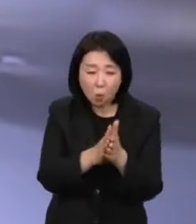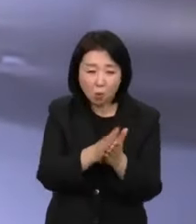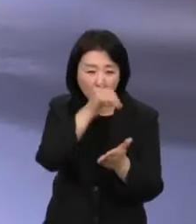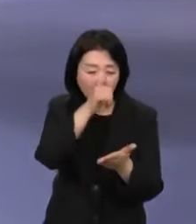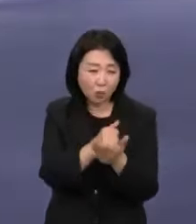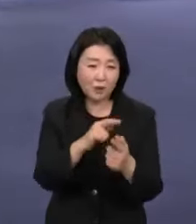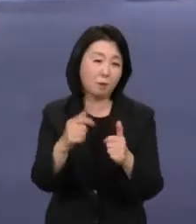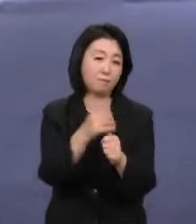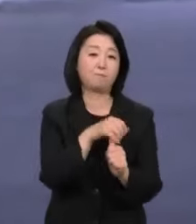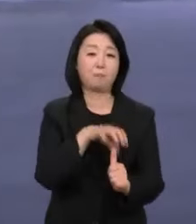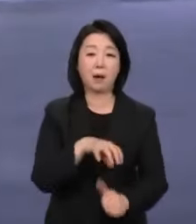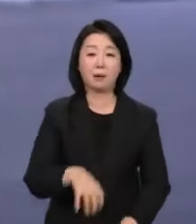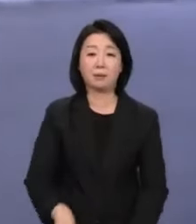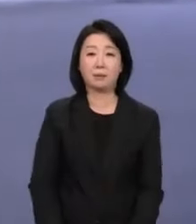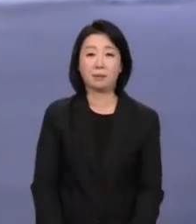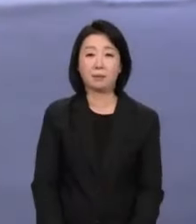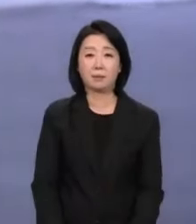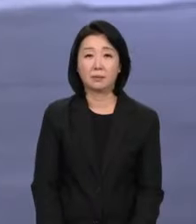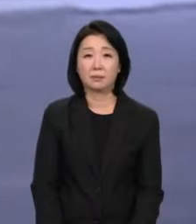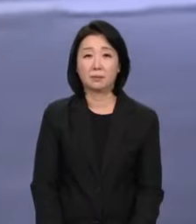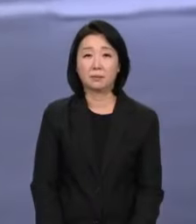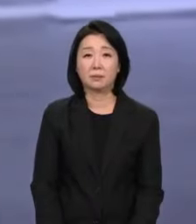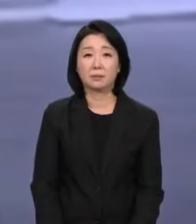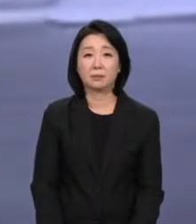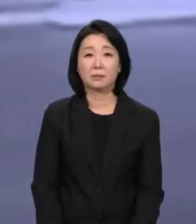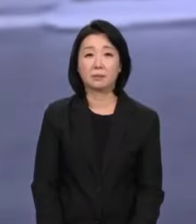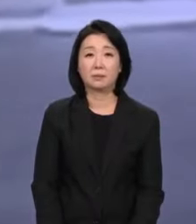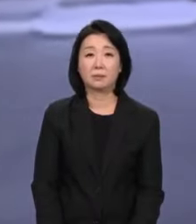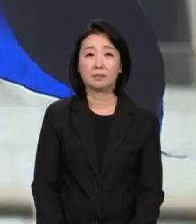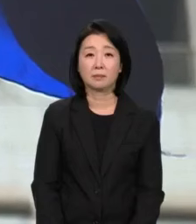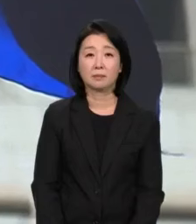붙잡혔습니다. JTBC 윤정주입니다.